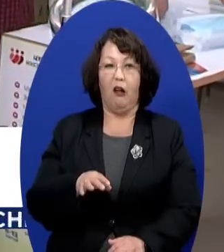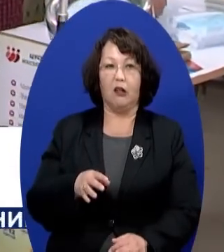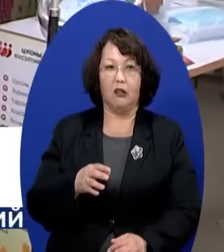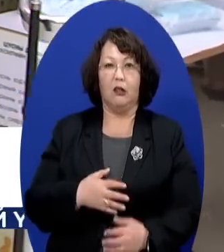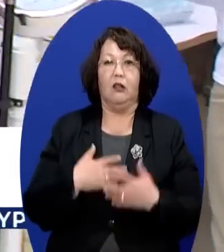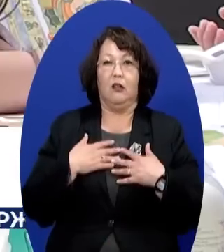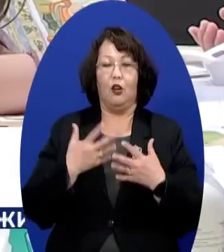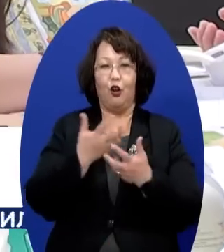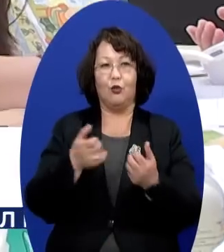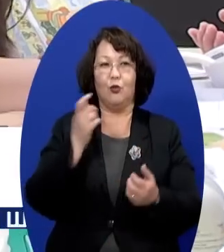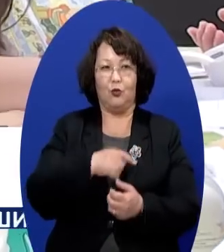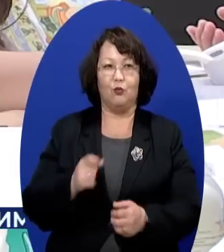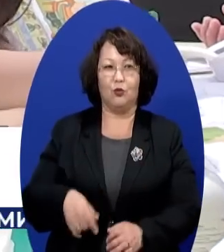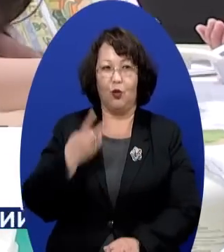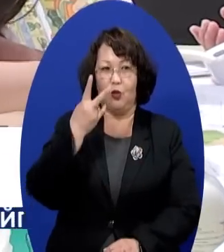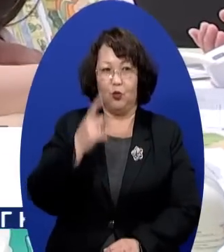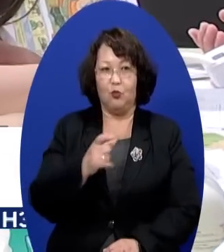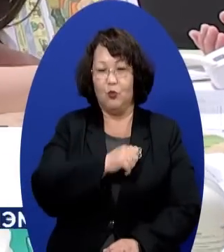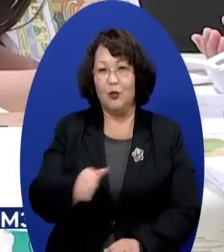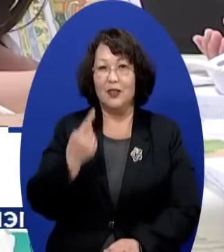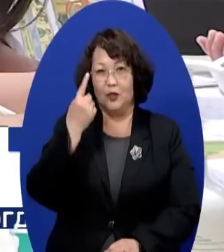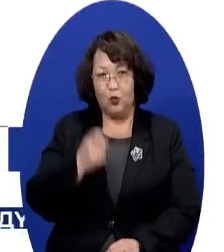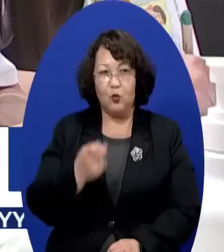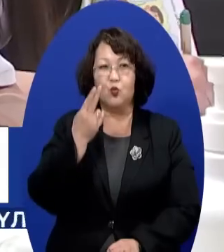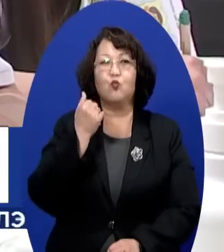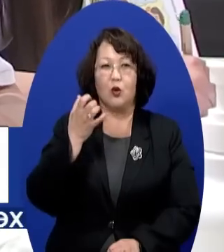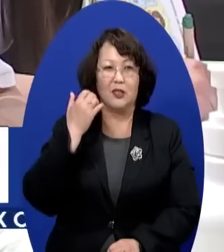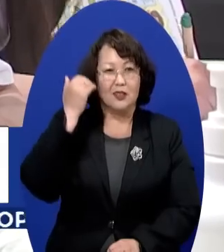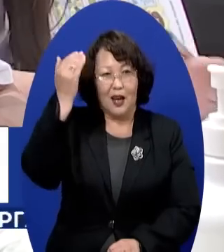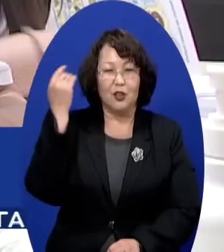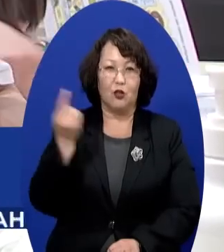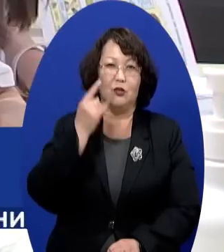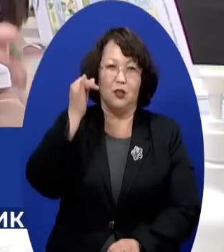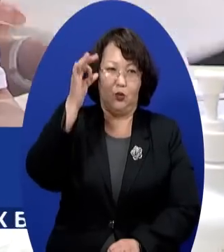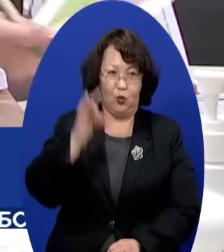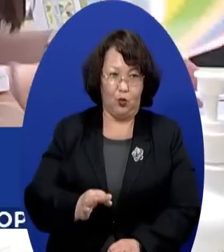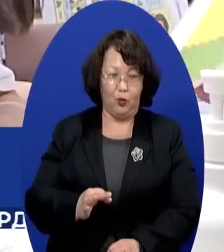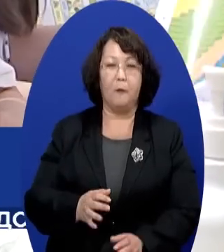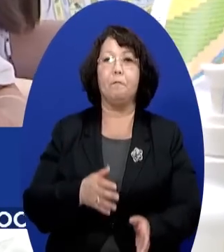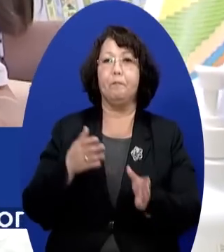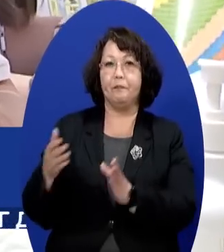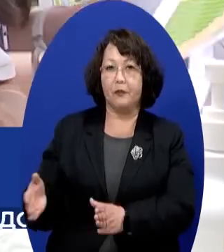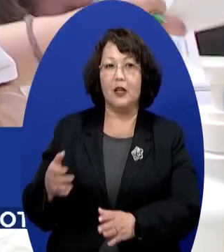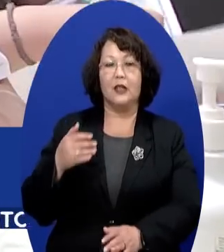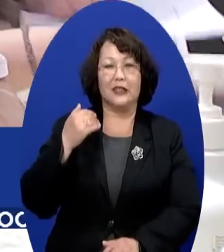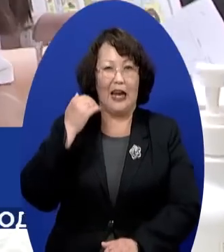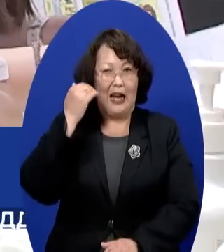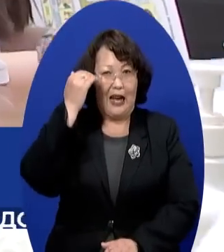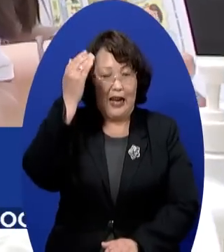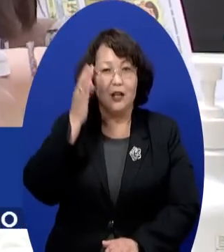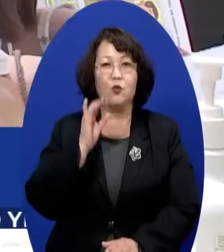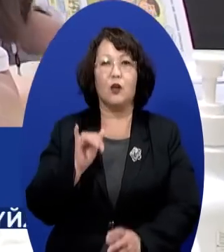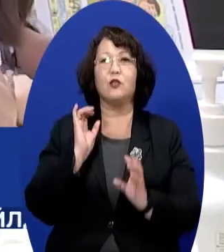юм аа. Хоёр хүний нэг нь л ер нь цусны даралт ихсэлттэй. Бусад нөгөө цусны даралт ихсэлтийн эртэд хүчин зүйлүүдийг үзэхэд